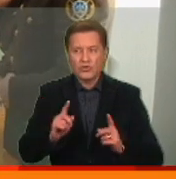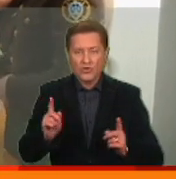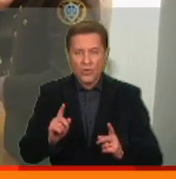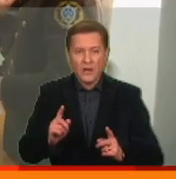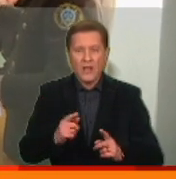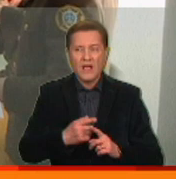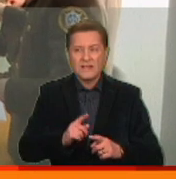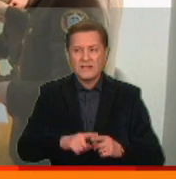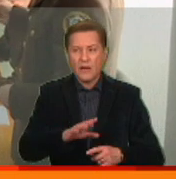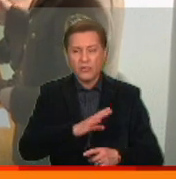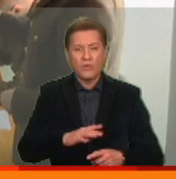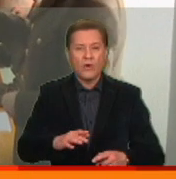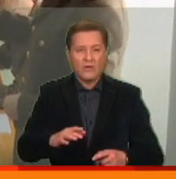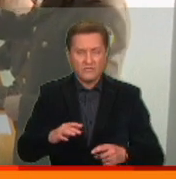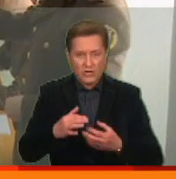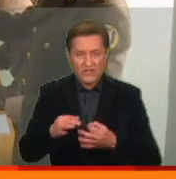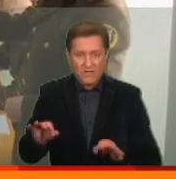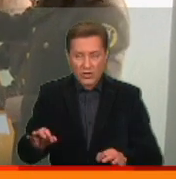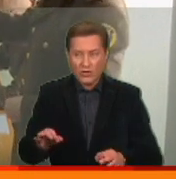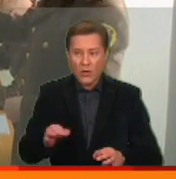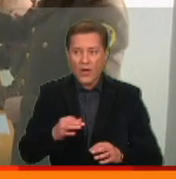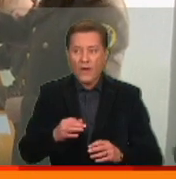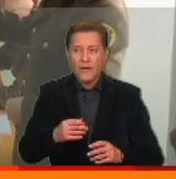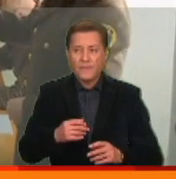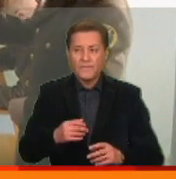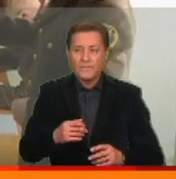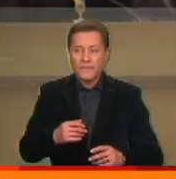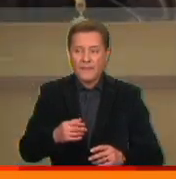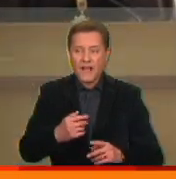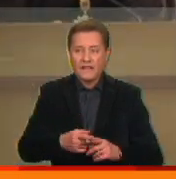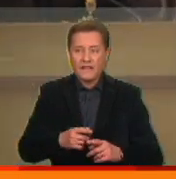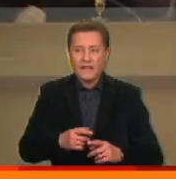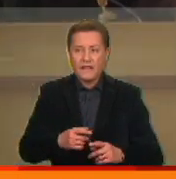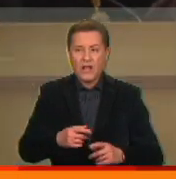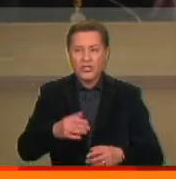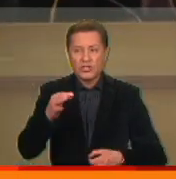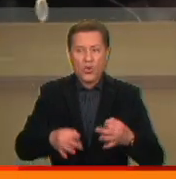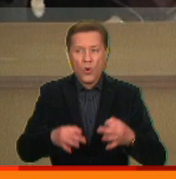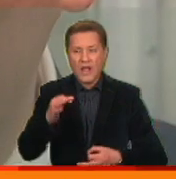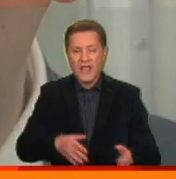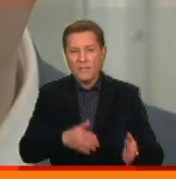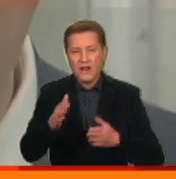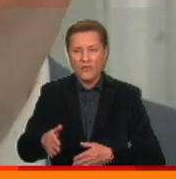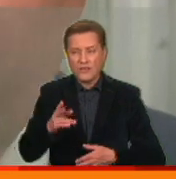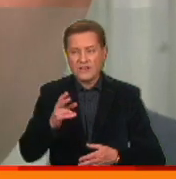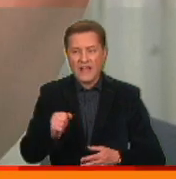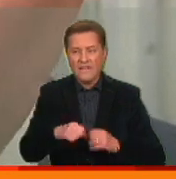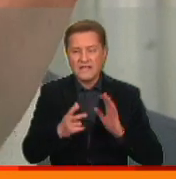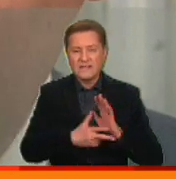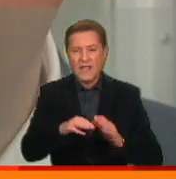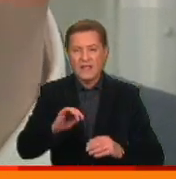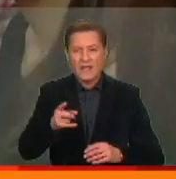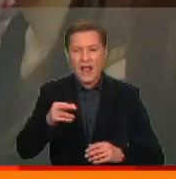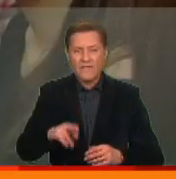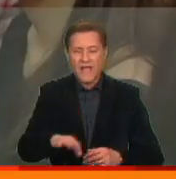вашого рішення. Тому що дане питання навіть захисником не було озвучено. Слухання переносять на 18 травня. Адвокат